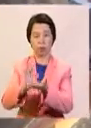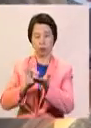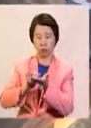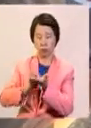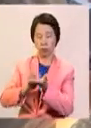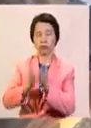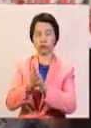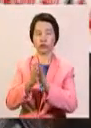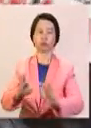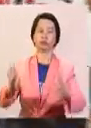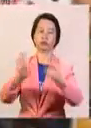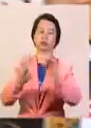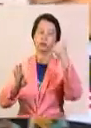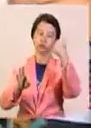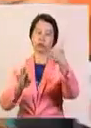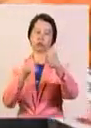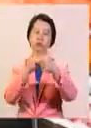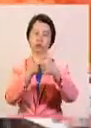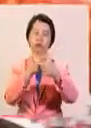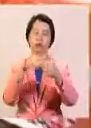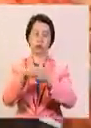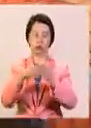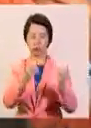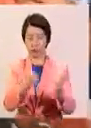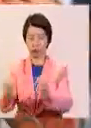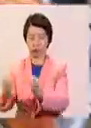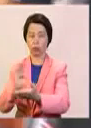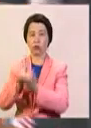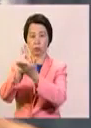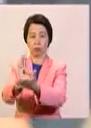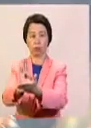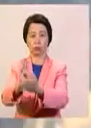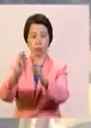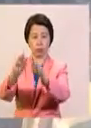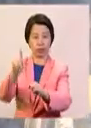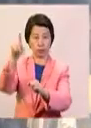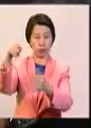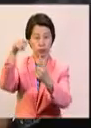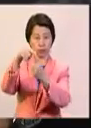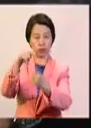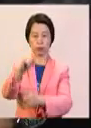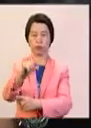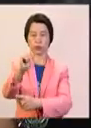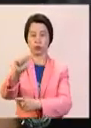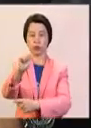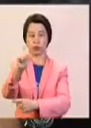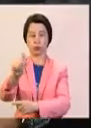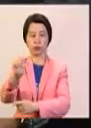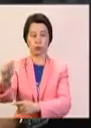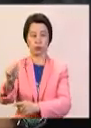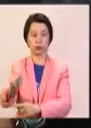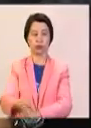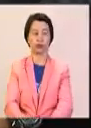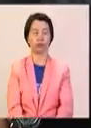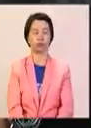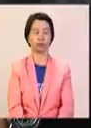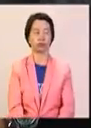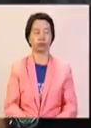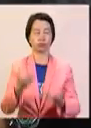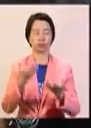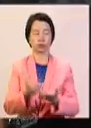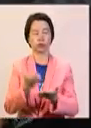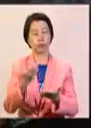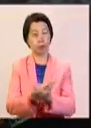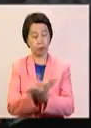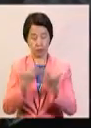kini menjadi keutamaan tertinggi dalam organisasi bantuan kemanusiaan ke Gaza. Keperluan perubatan yang terkini dan canggih